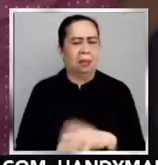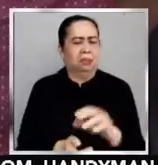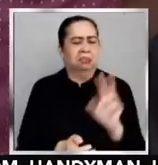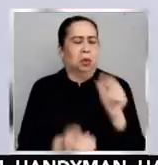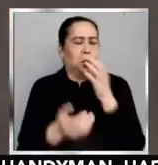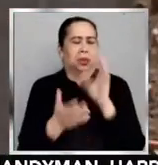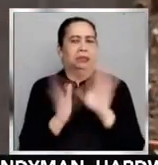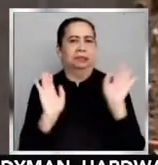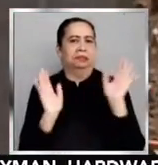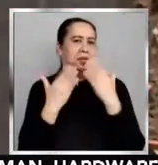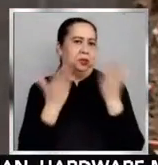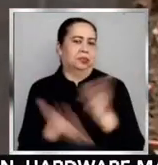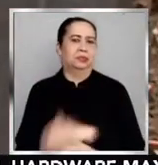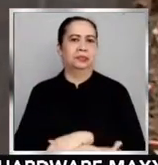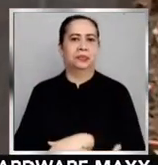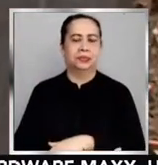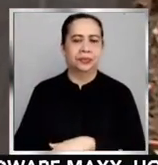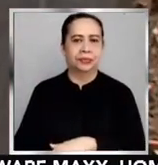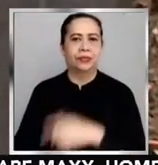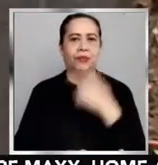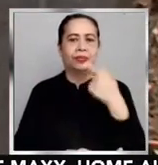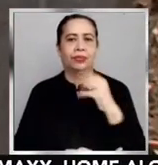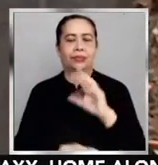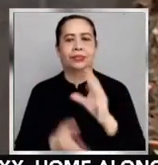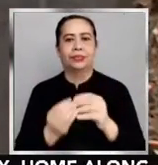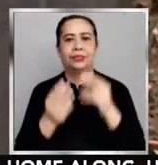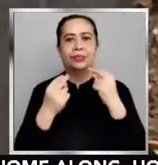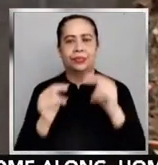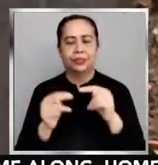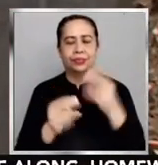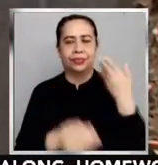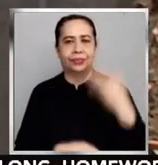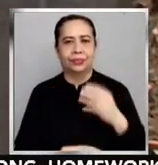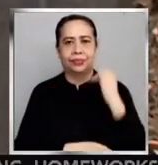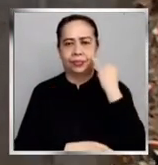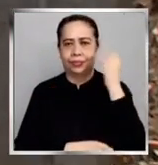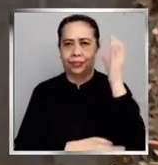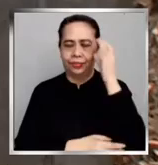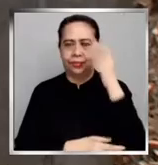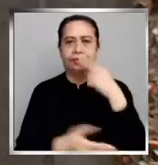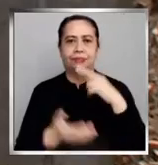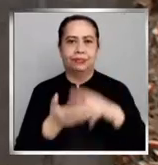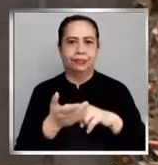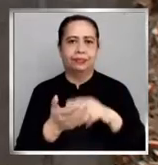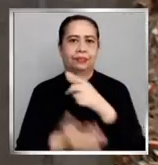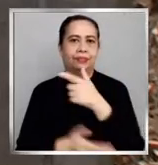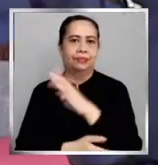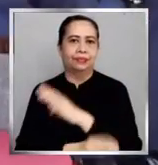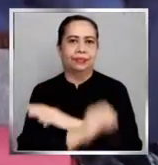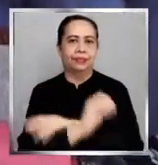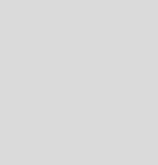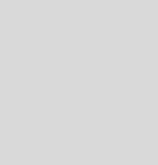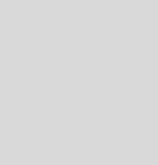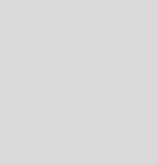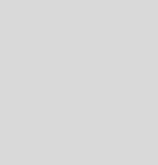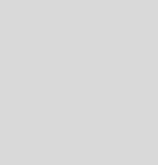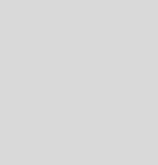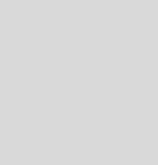you. Para sa GMA Integrated News, Ian Cruz, Nakatutok, 24 Oras.